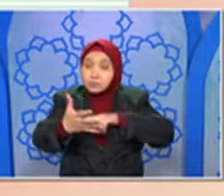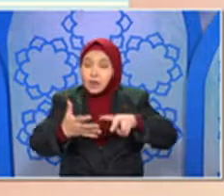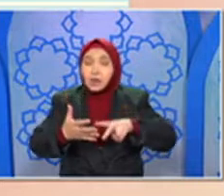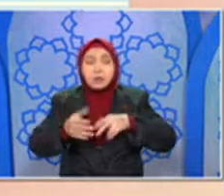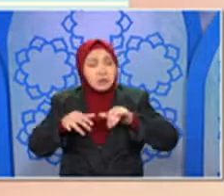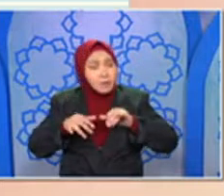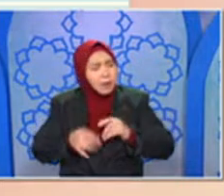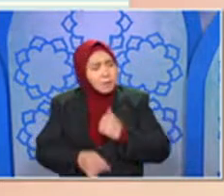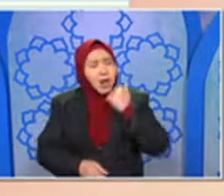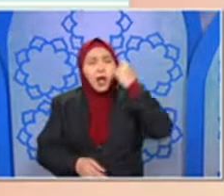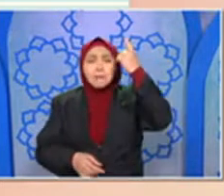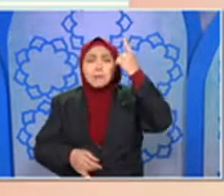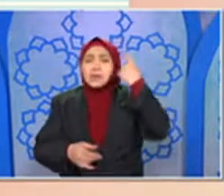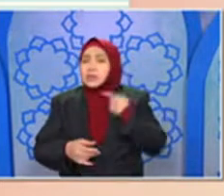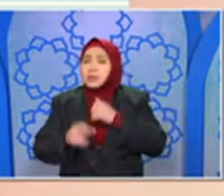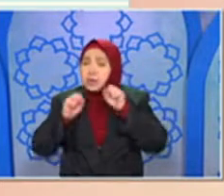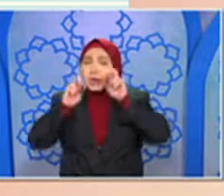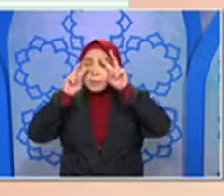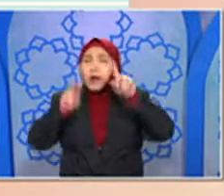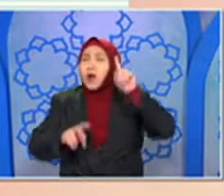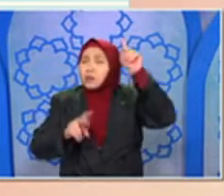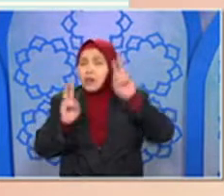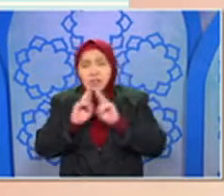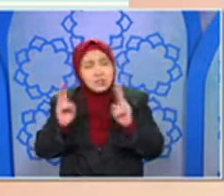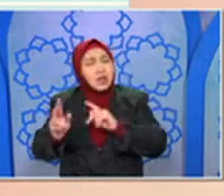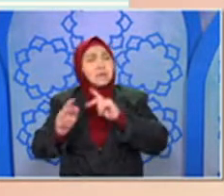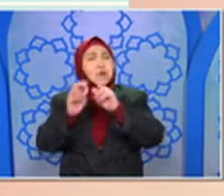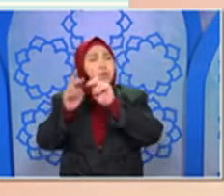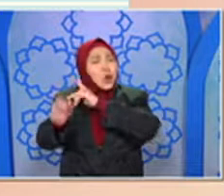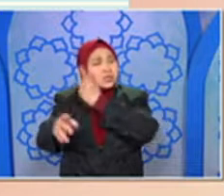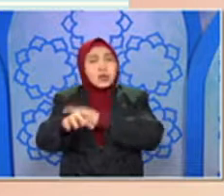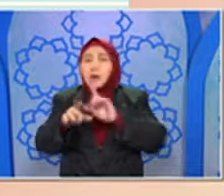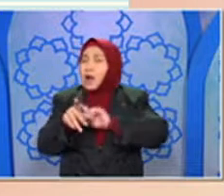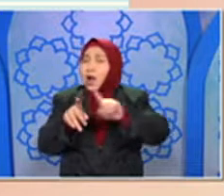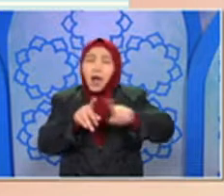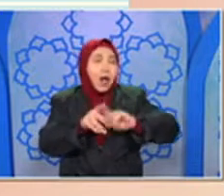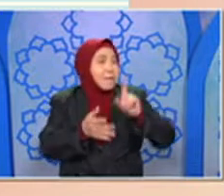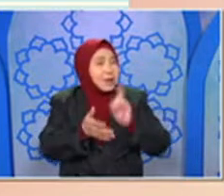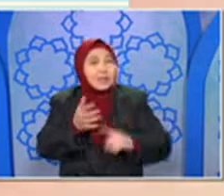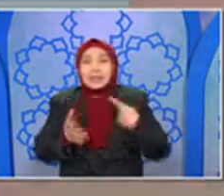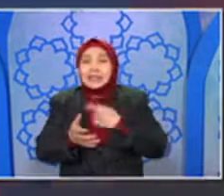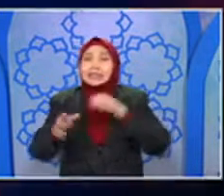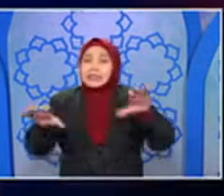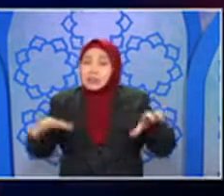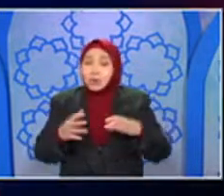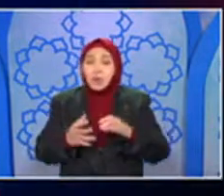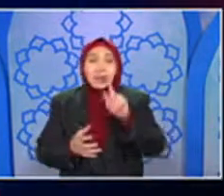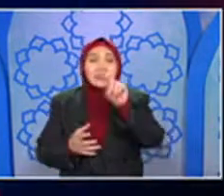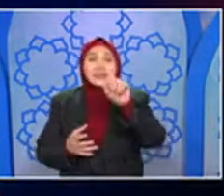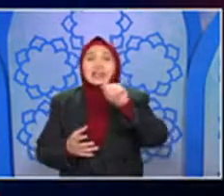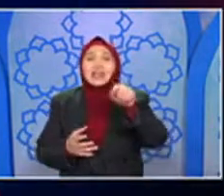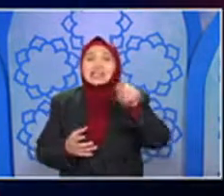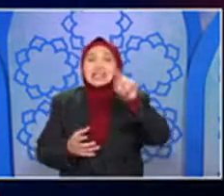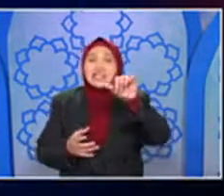memahaminya sehingga kita nampak bahawa Allah lah yang berkuasa pada segala-galanya. Kemudian kita melakukan tazkiyah. Nabi